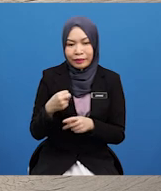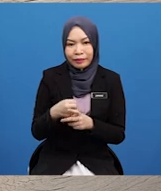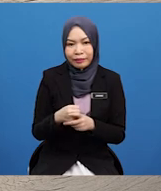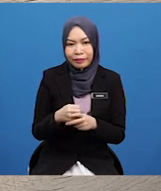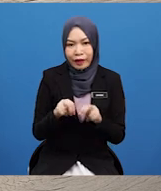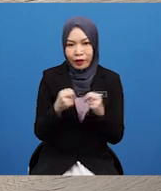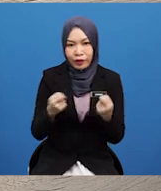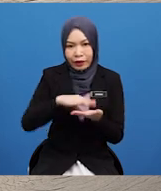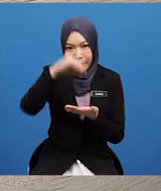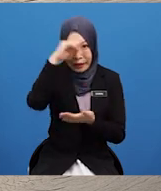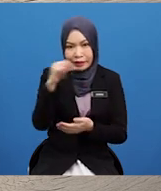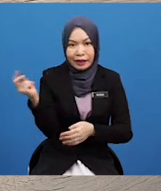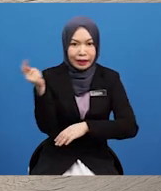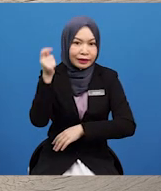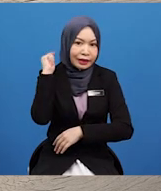1.